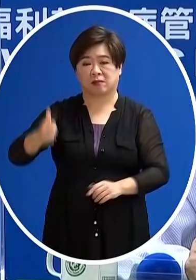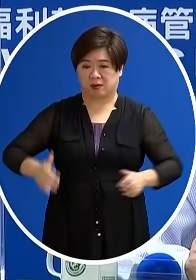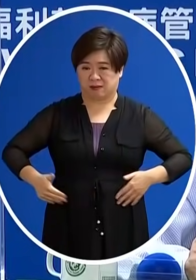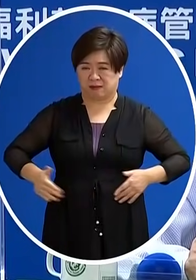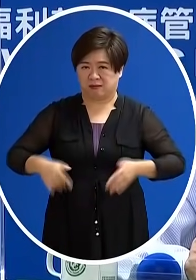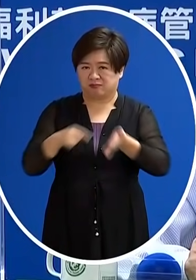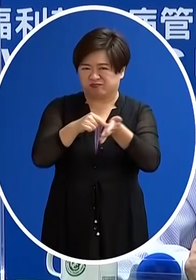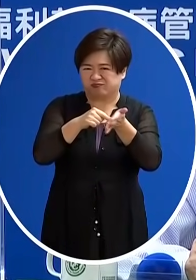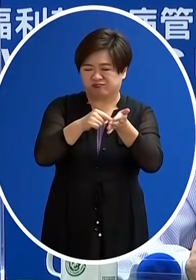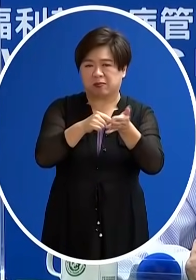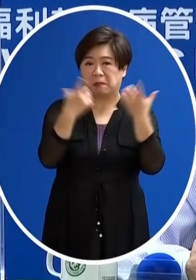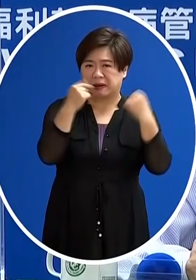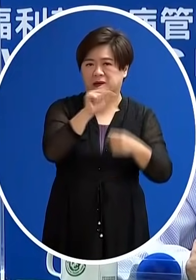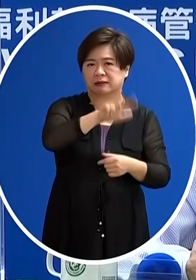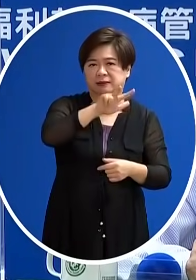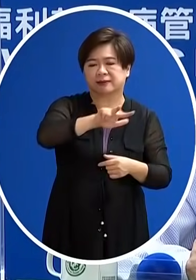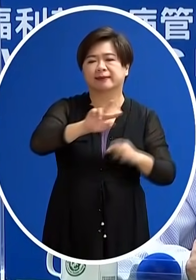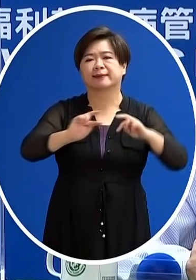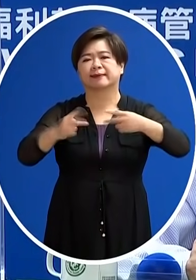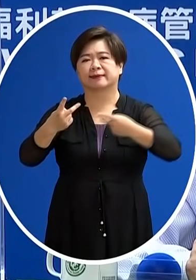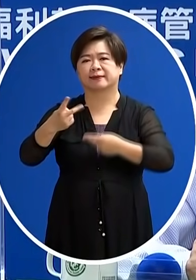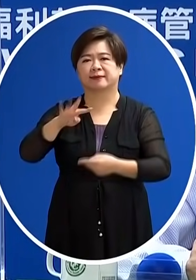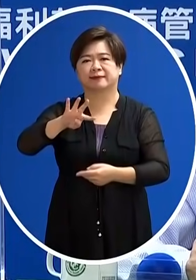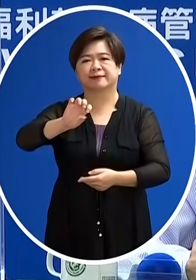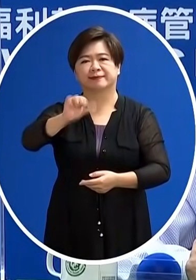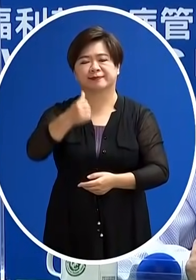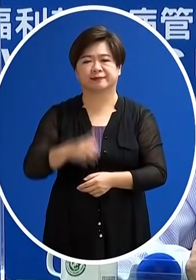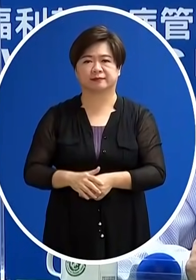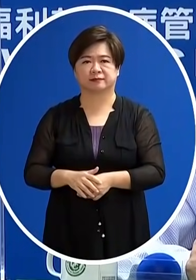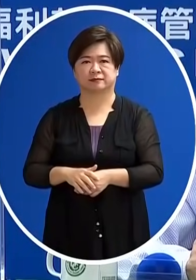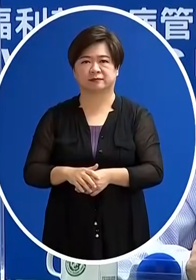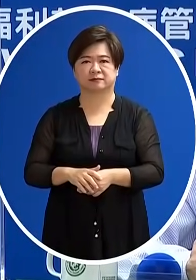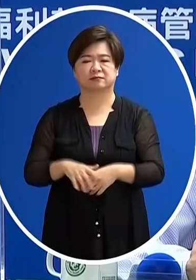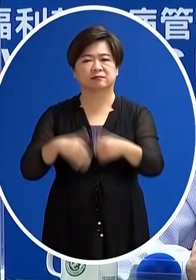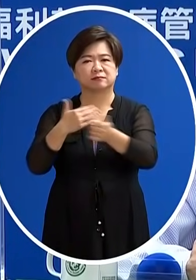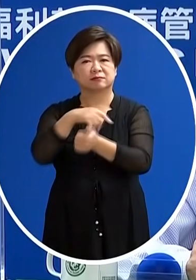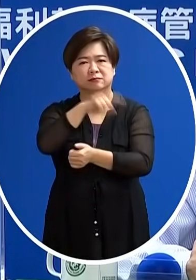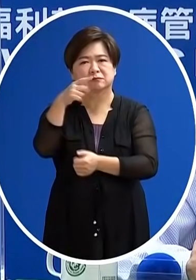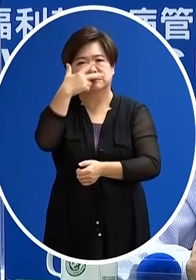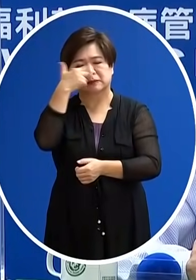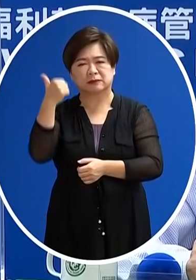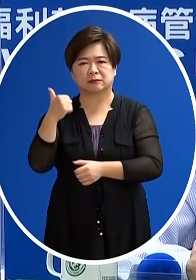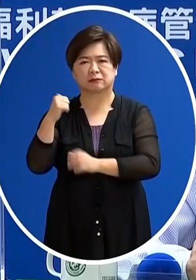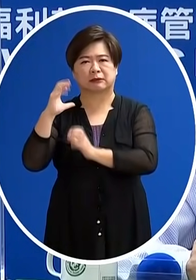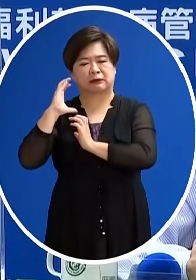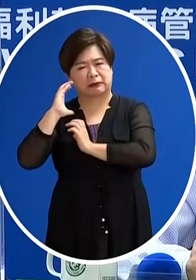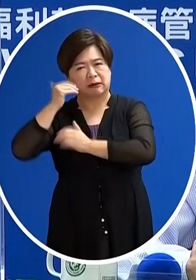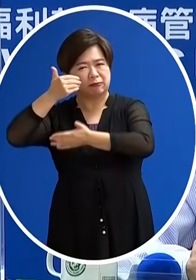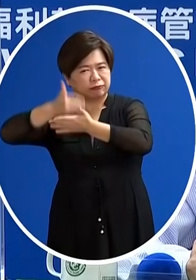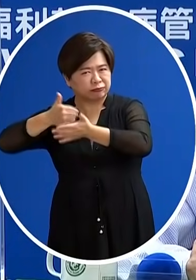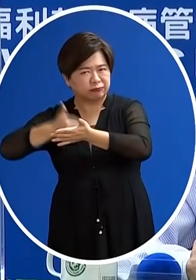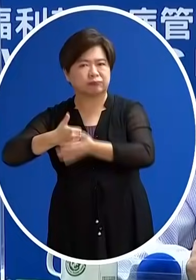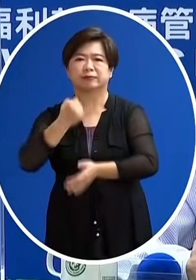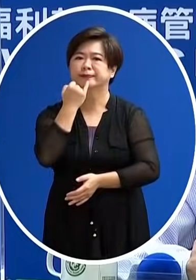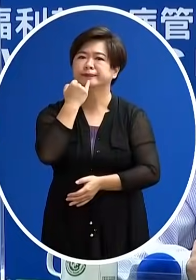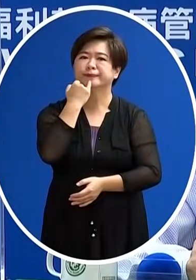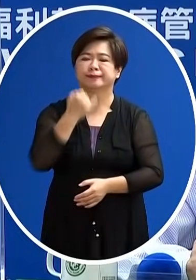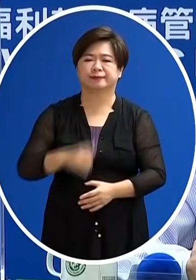由7000元降为4500元。好，那可以方便大家在负担上可以稍微能够减轻。